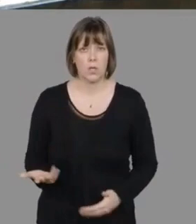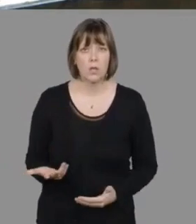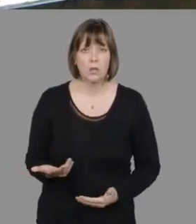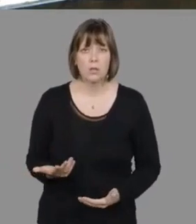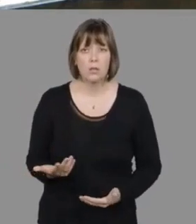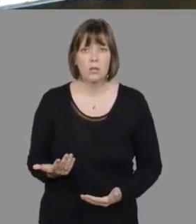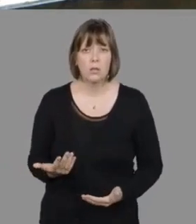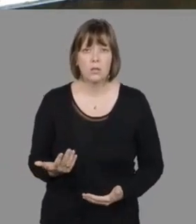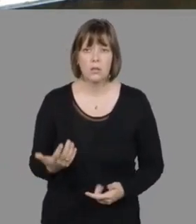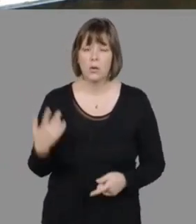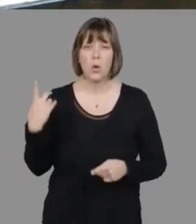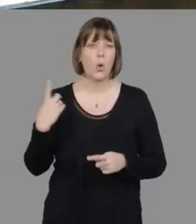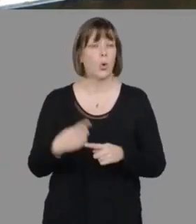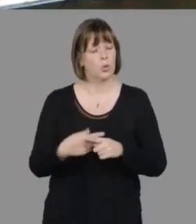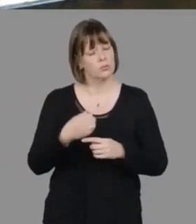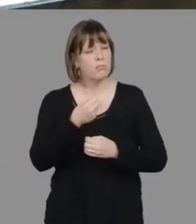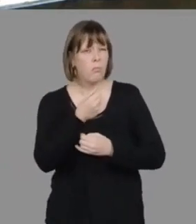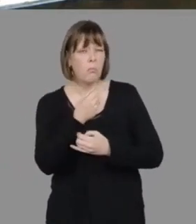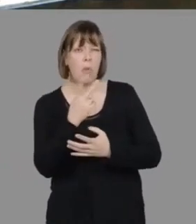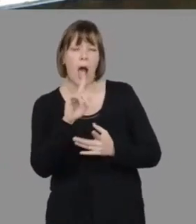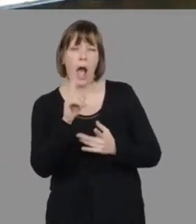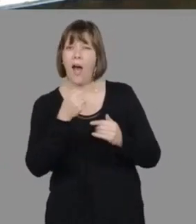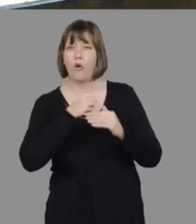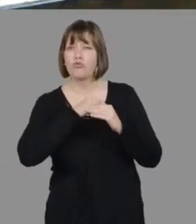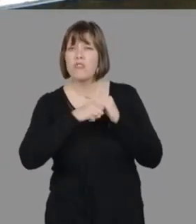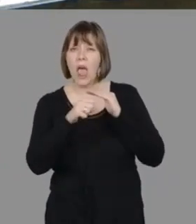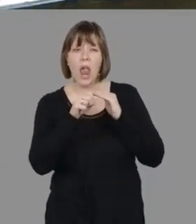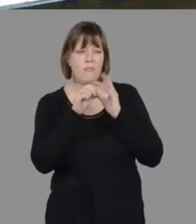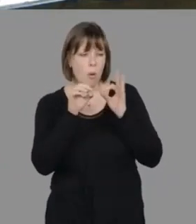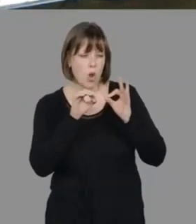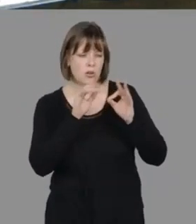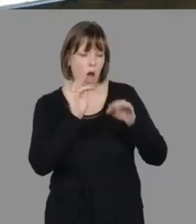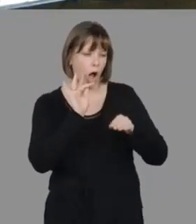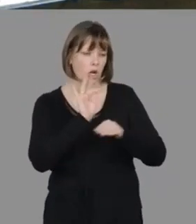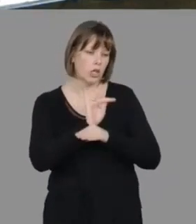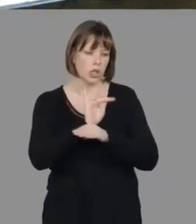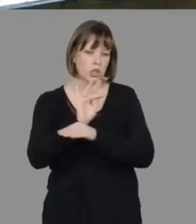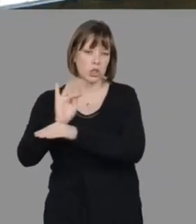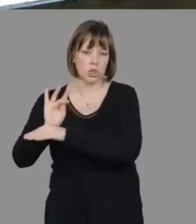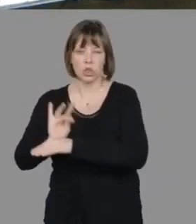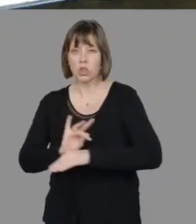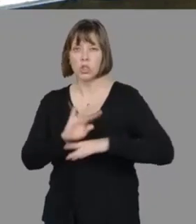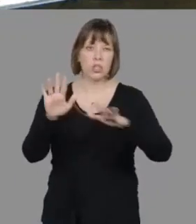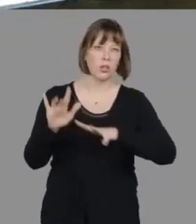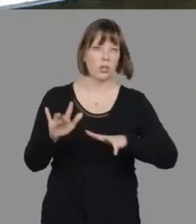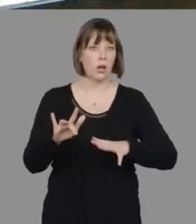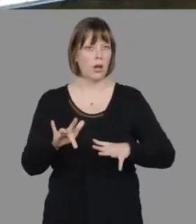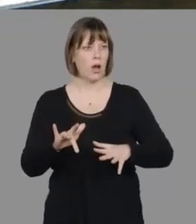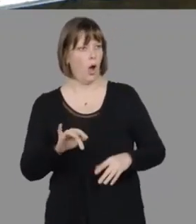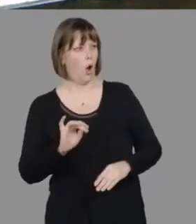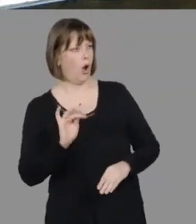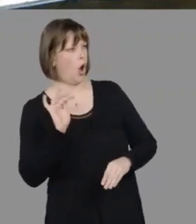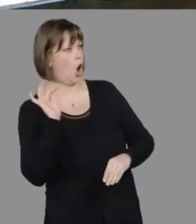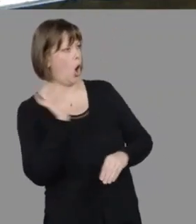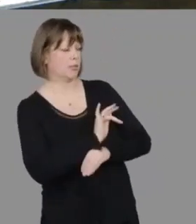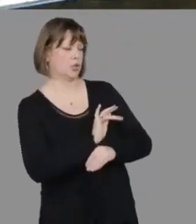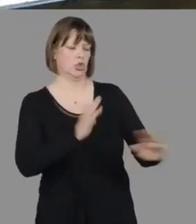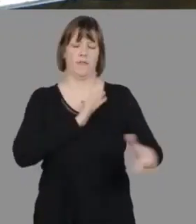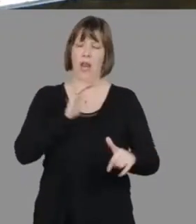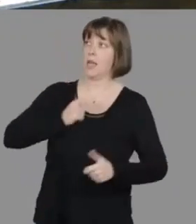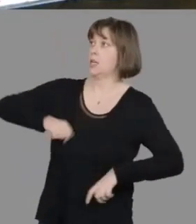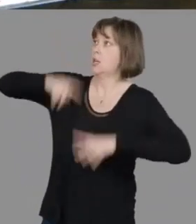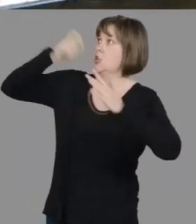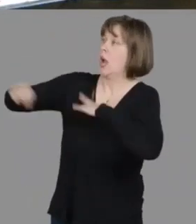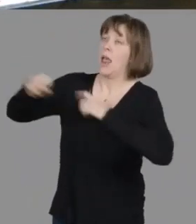Und manche auch hier schnell formulierte Kritik mag Reflexen der Opposition geschuldet gewesen sein, und das ist